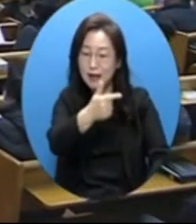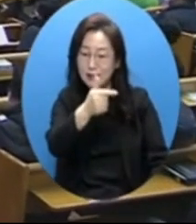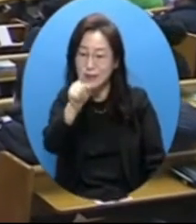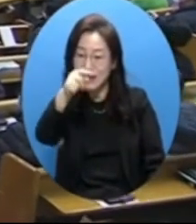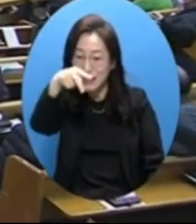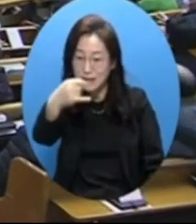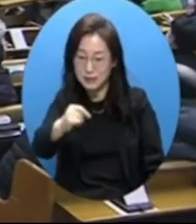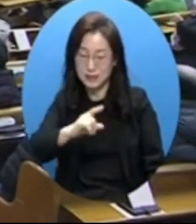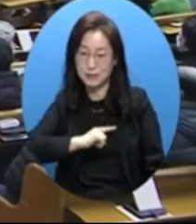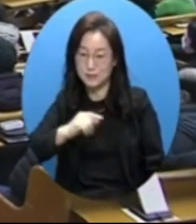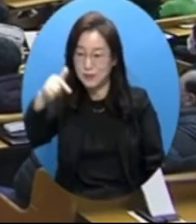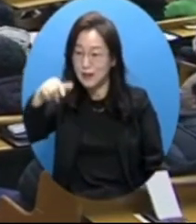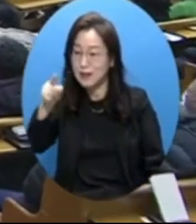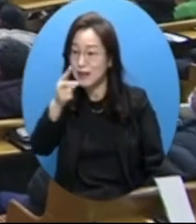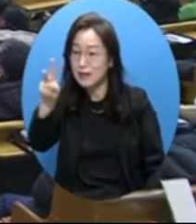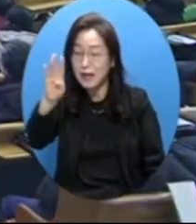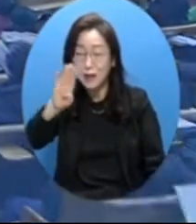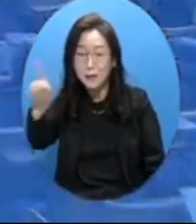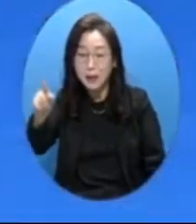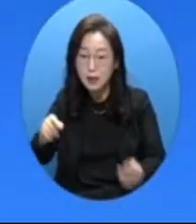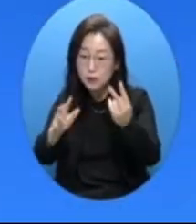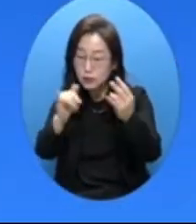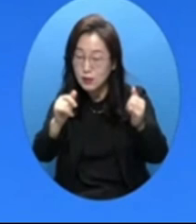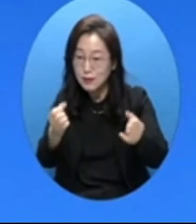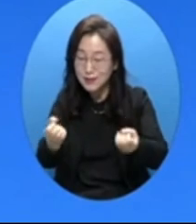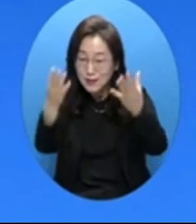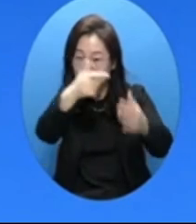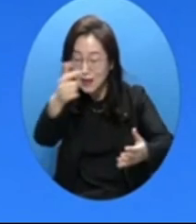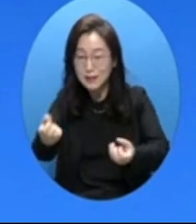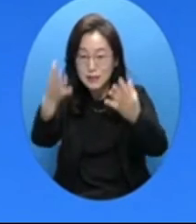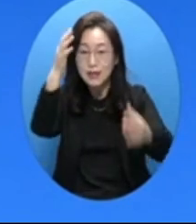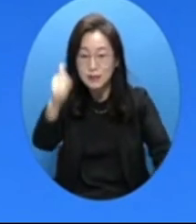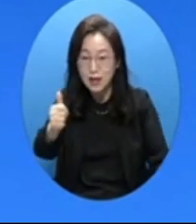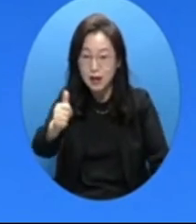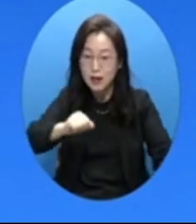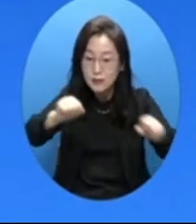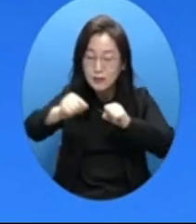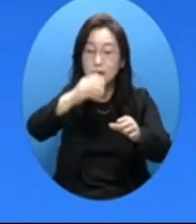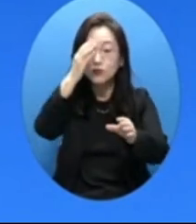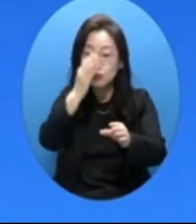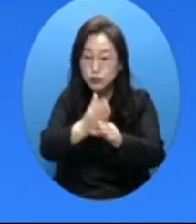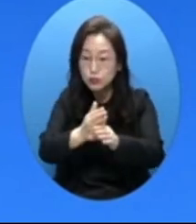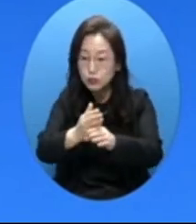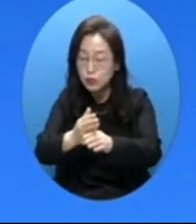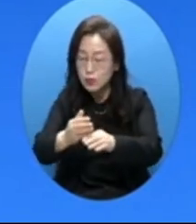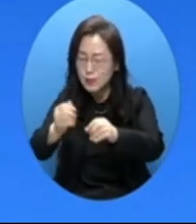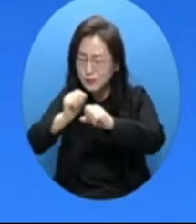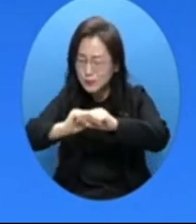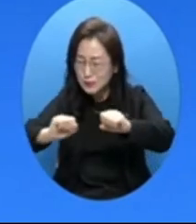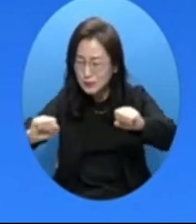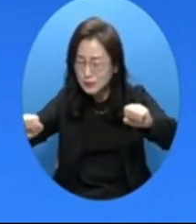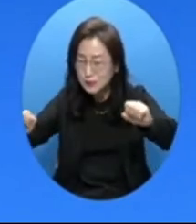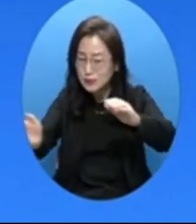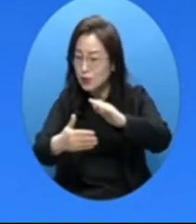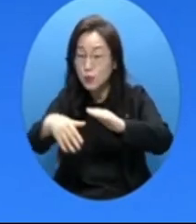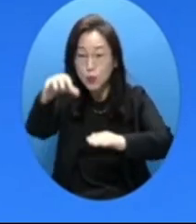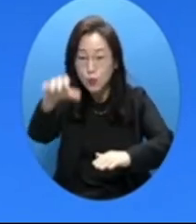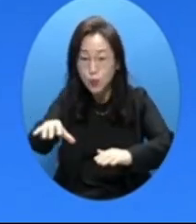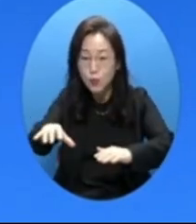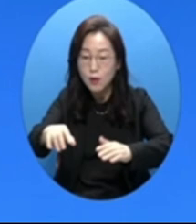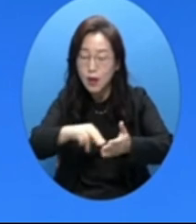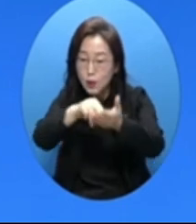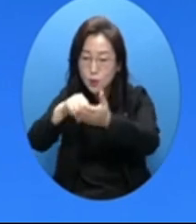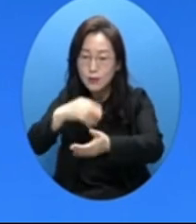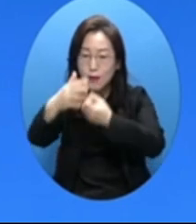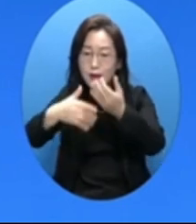때에 하나님 말씀이 빈들에서 외롭게 살아가고 있던 침례원에게 임했습니다 주님의 길을 예배하는 우리 모두에게